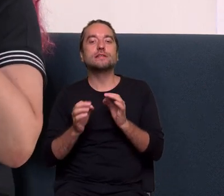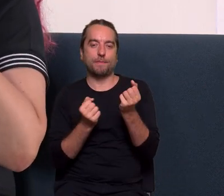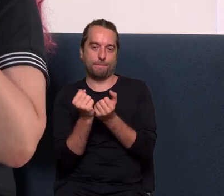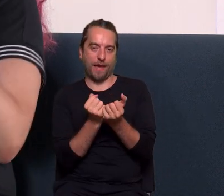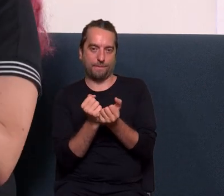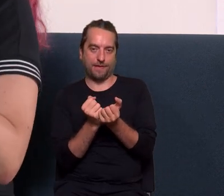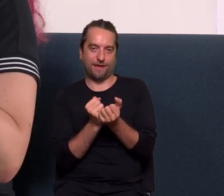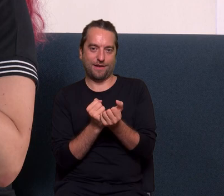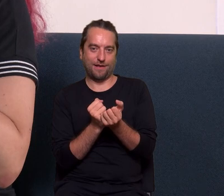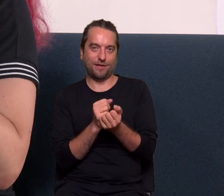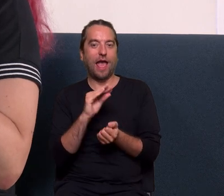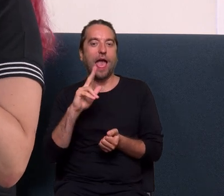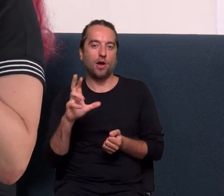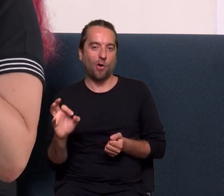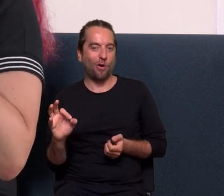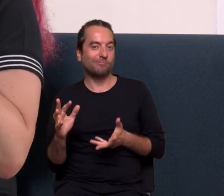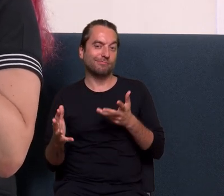jest